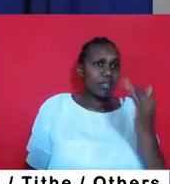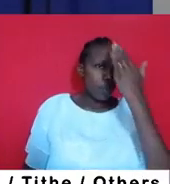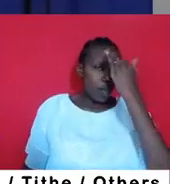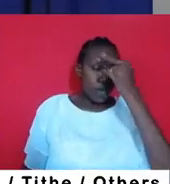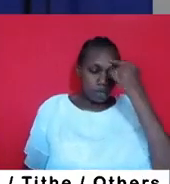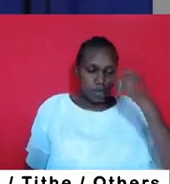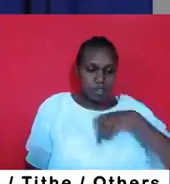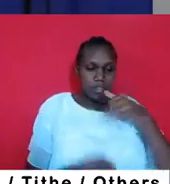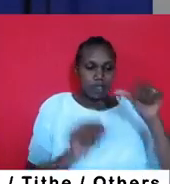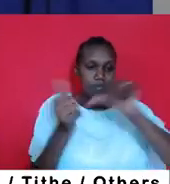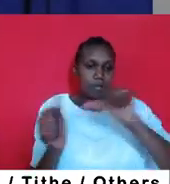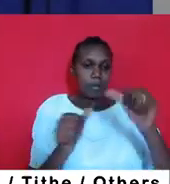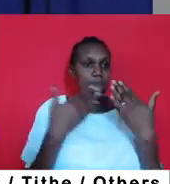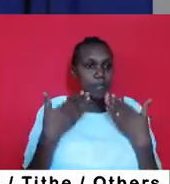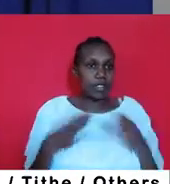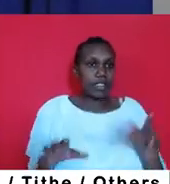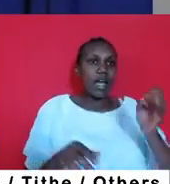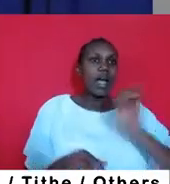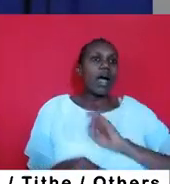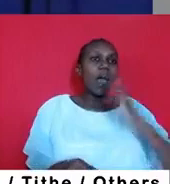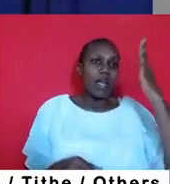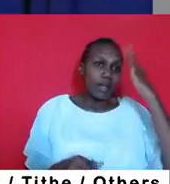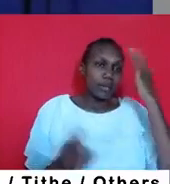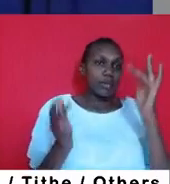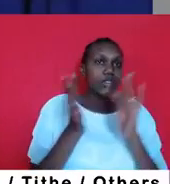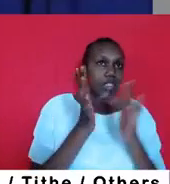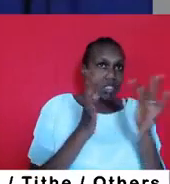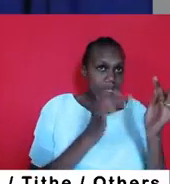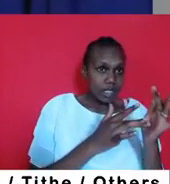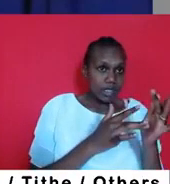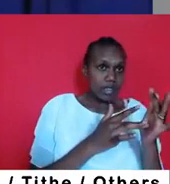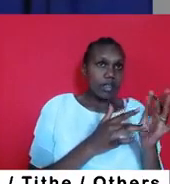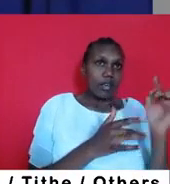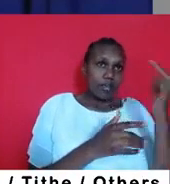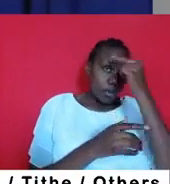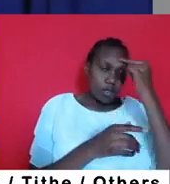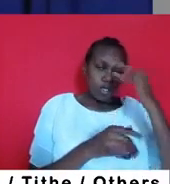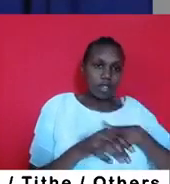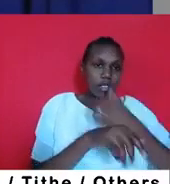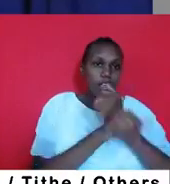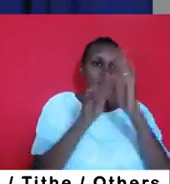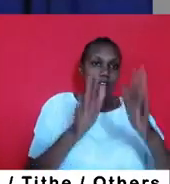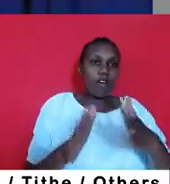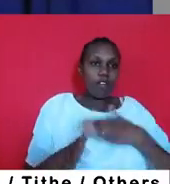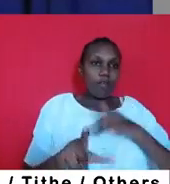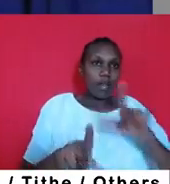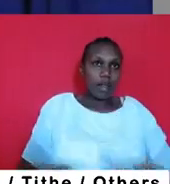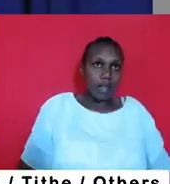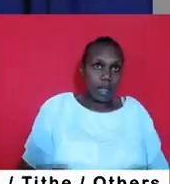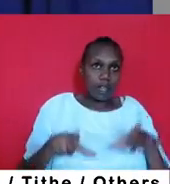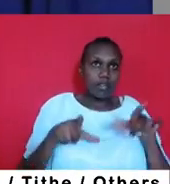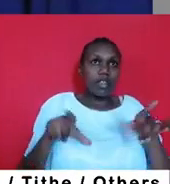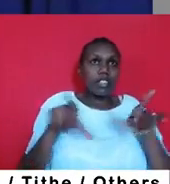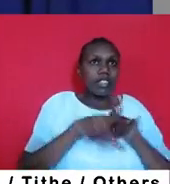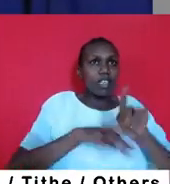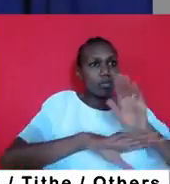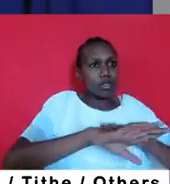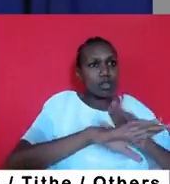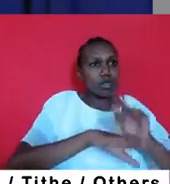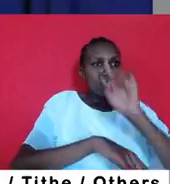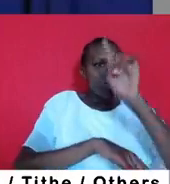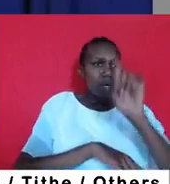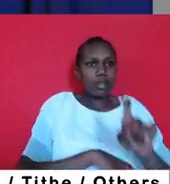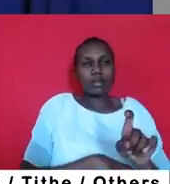nilibatizwa, namjua Yesu kama mwokozi wa maisha yangu? Ni vizuri